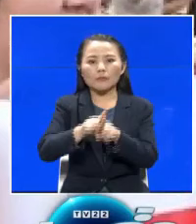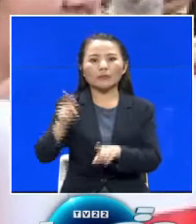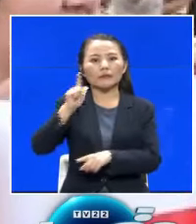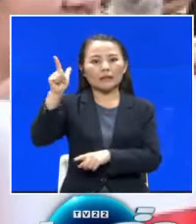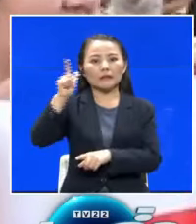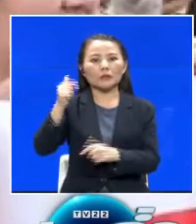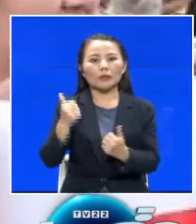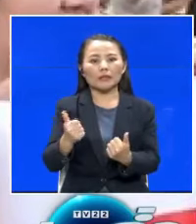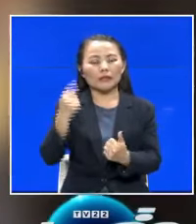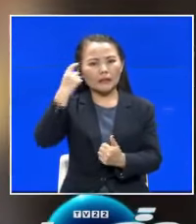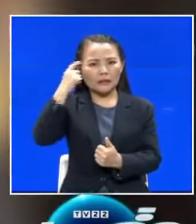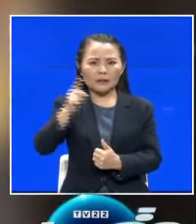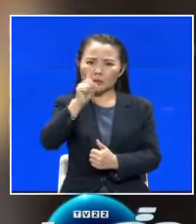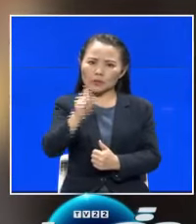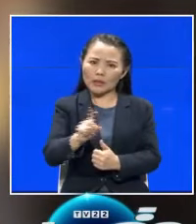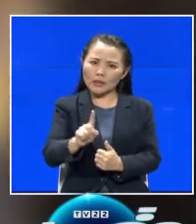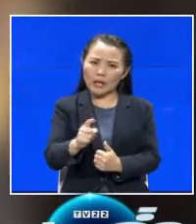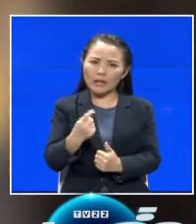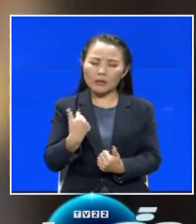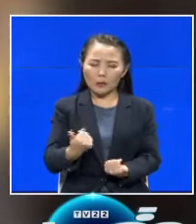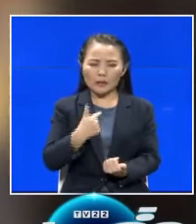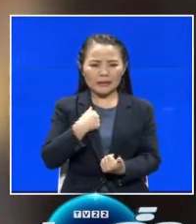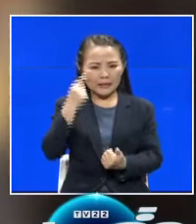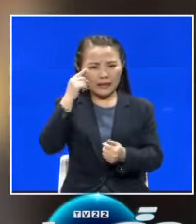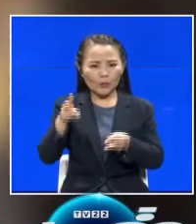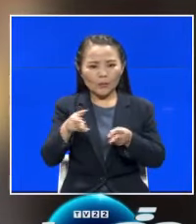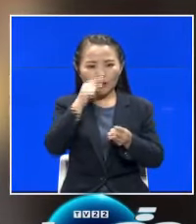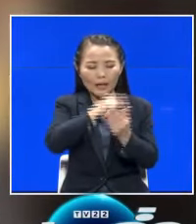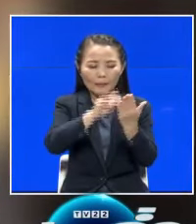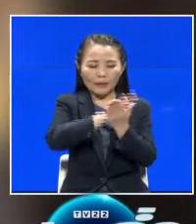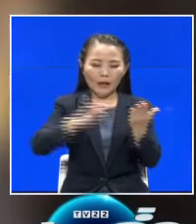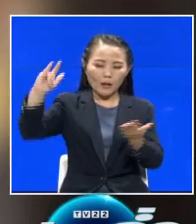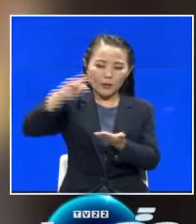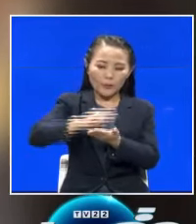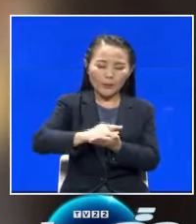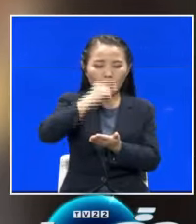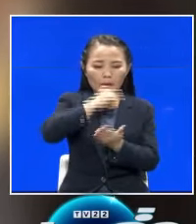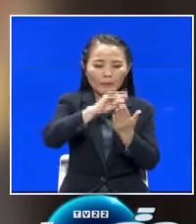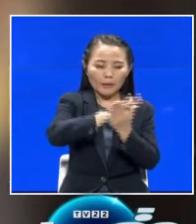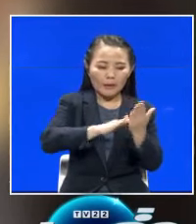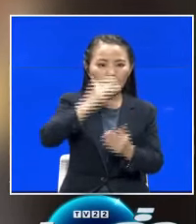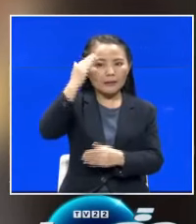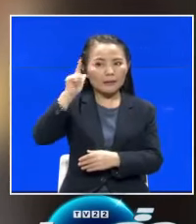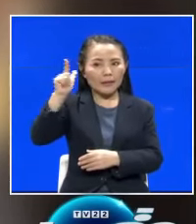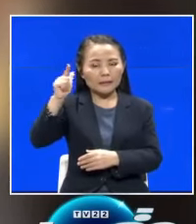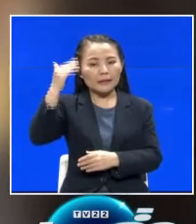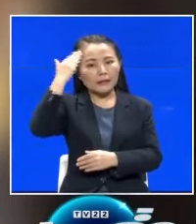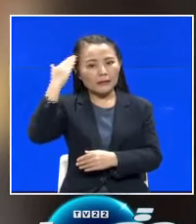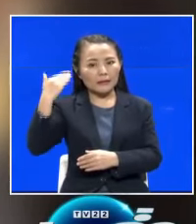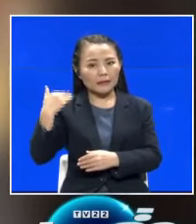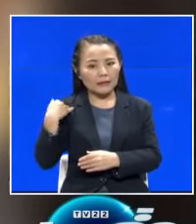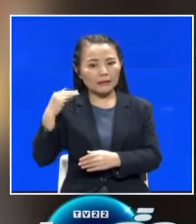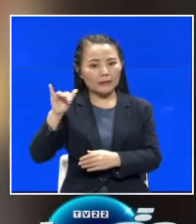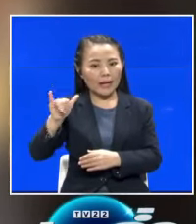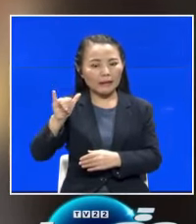งนี้อะค่ะก็มีคำถามว่าเราสามารถเรียกวิธีการกลับประเทศของคุณทักษิณและคุณยิ่งลักษณ์ในอนาคตนะถ้ามีนะ